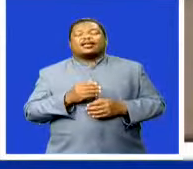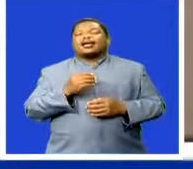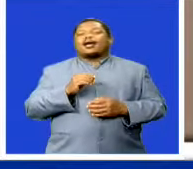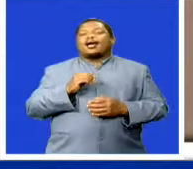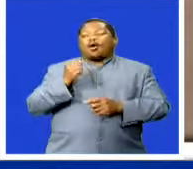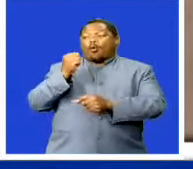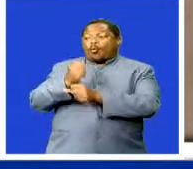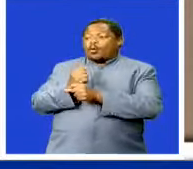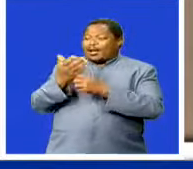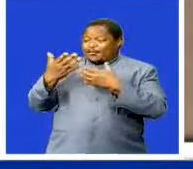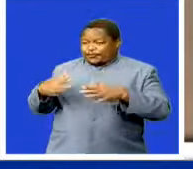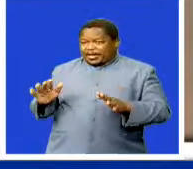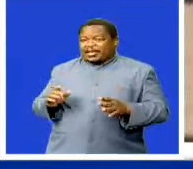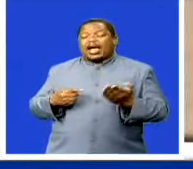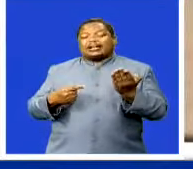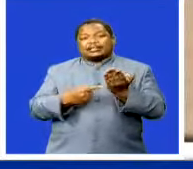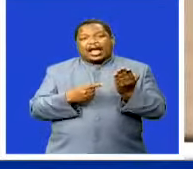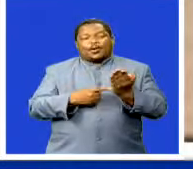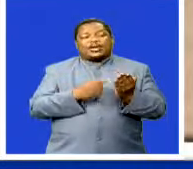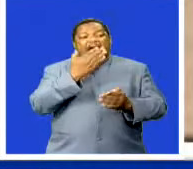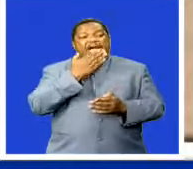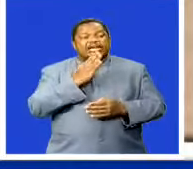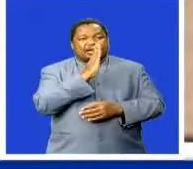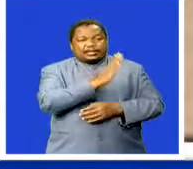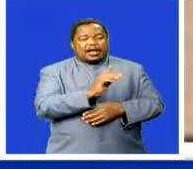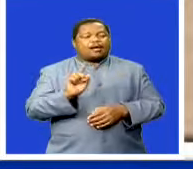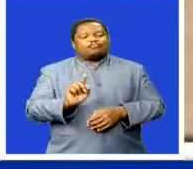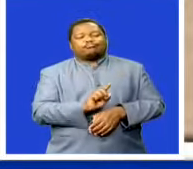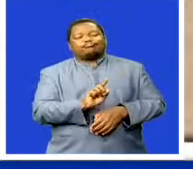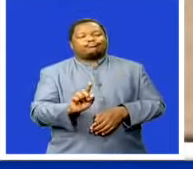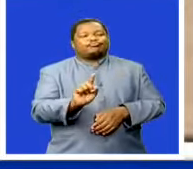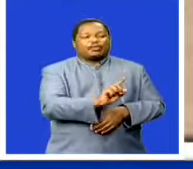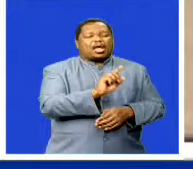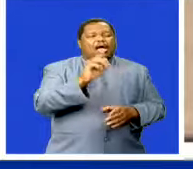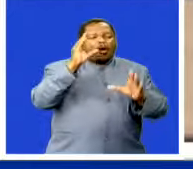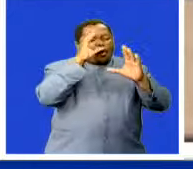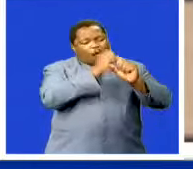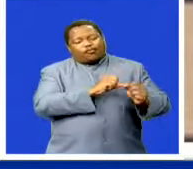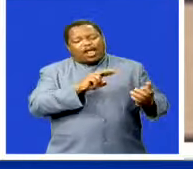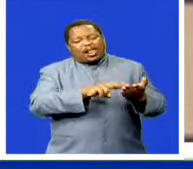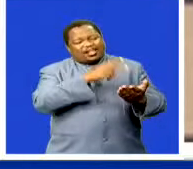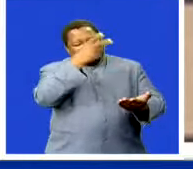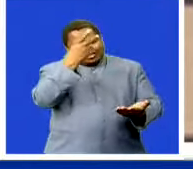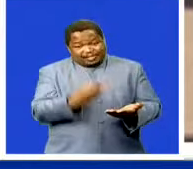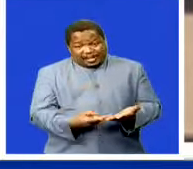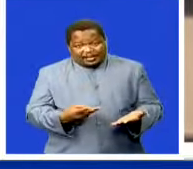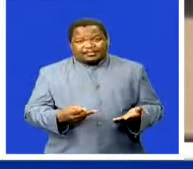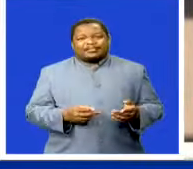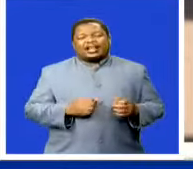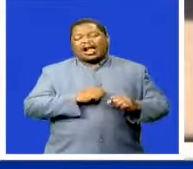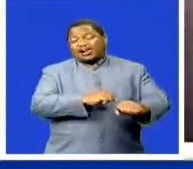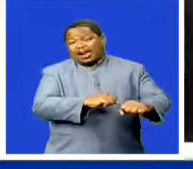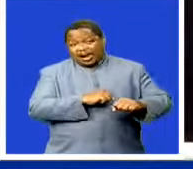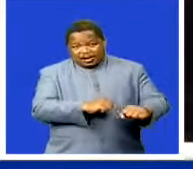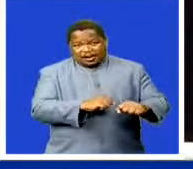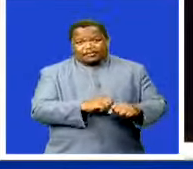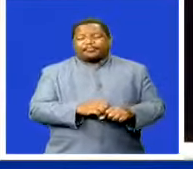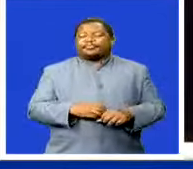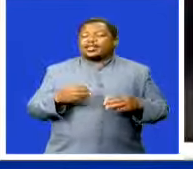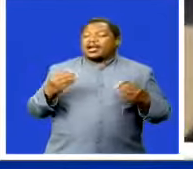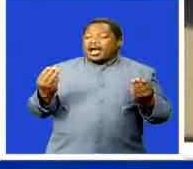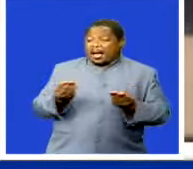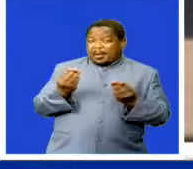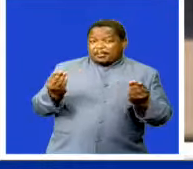laseMalkens lapho wathi asequlekile bamthathela imali enganga 1200 wemalangeni. Uthi ke kunadzathe